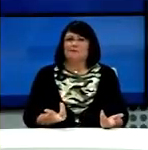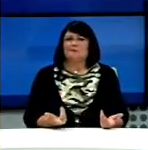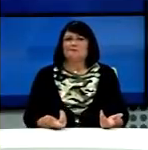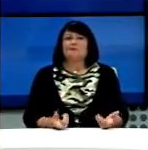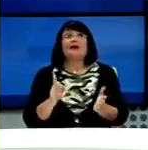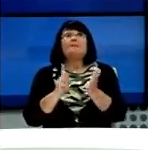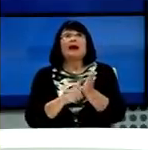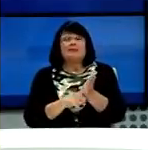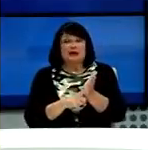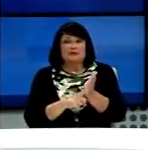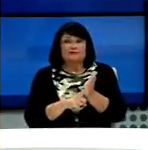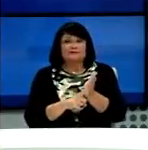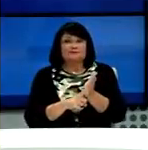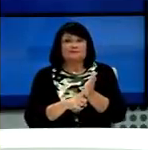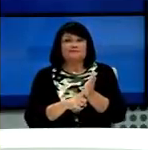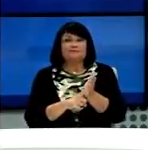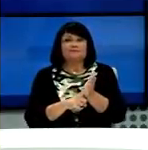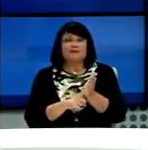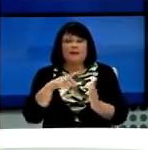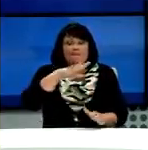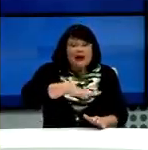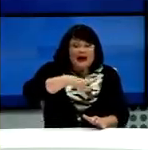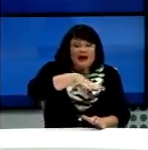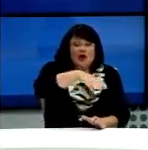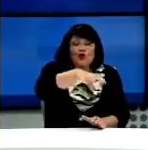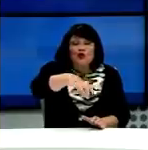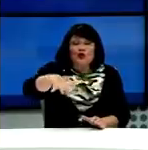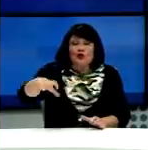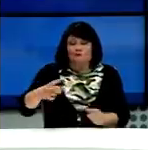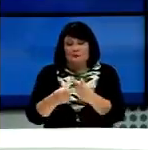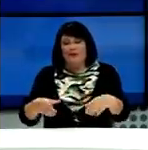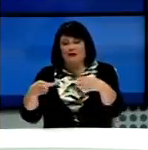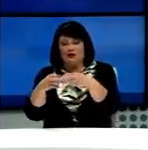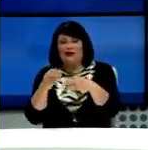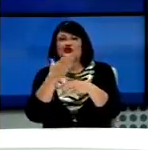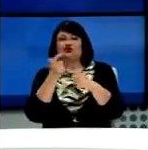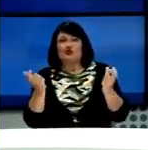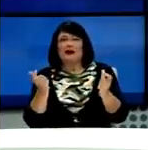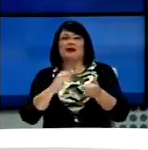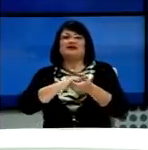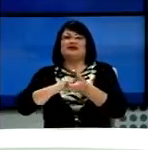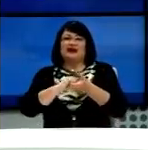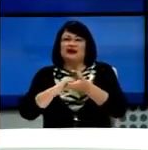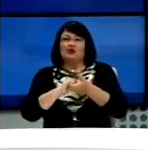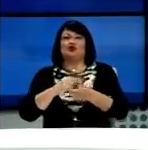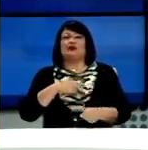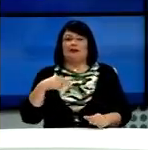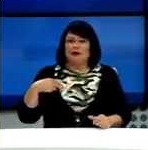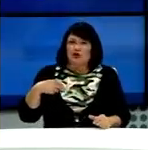ότι πρέπει σε κάθε περιοχή, σχολικές επιτροπές, σύλλογος των